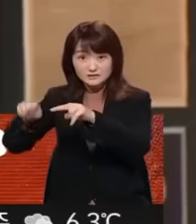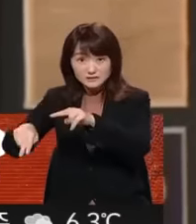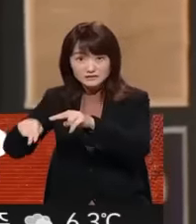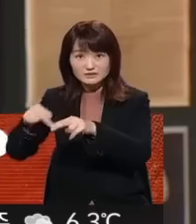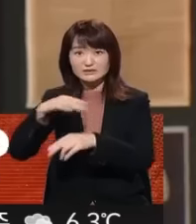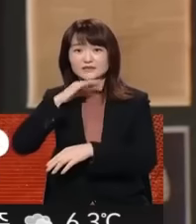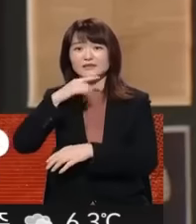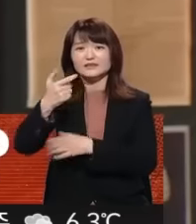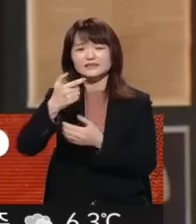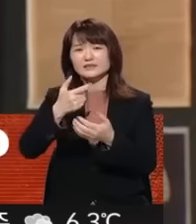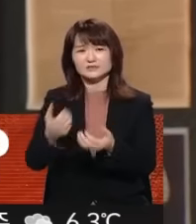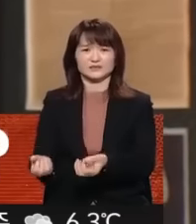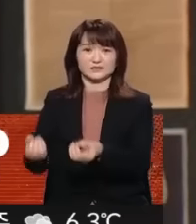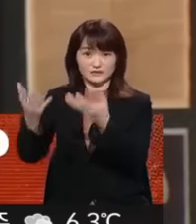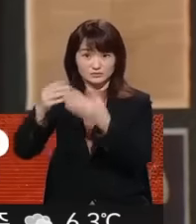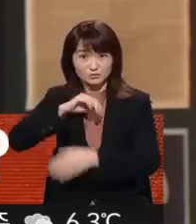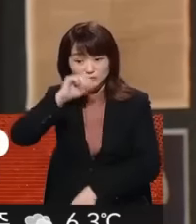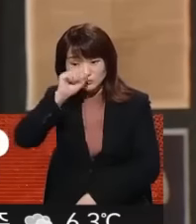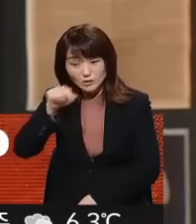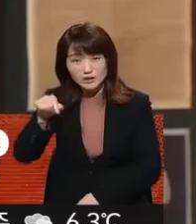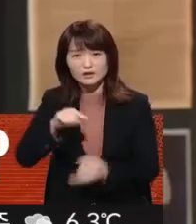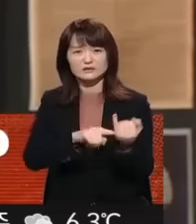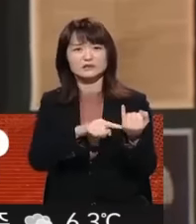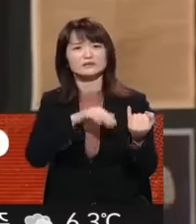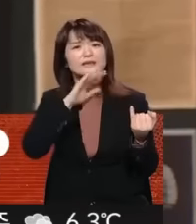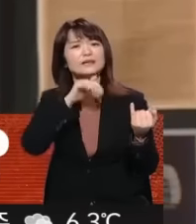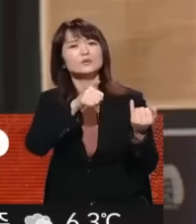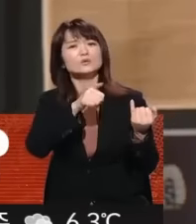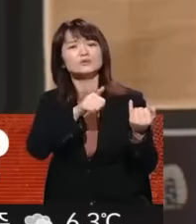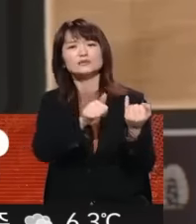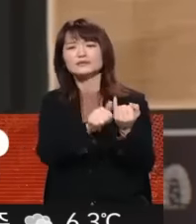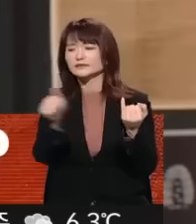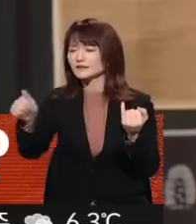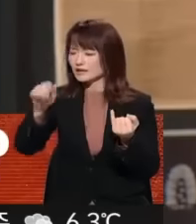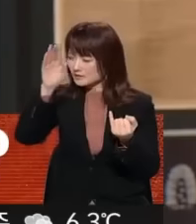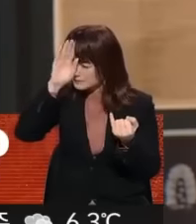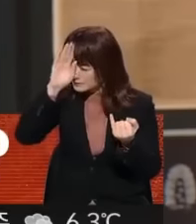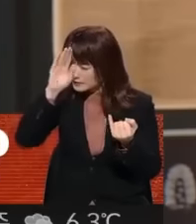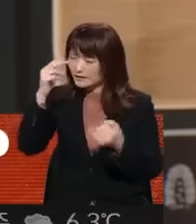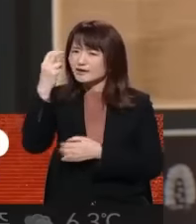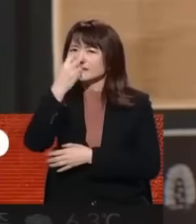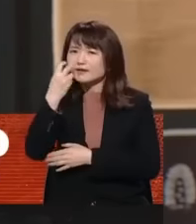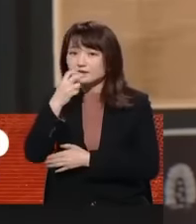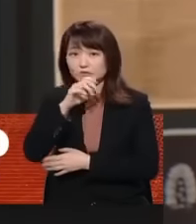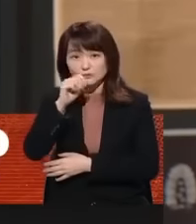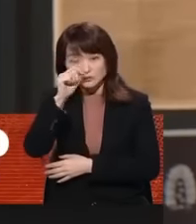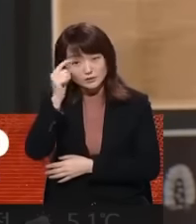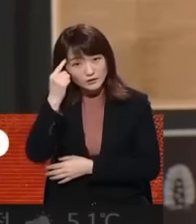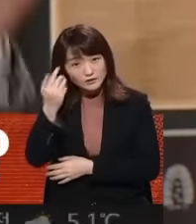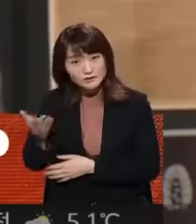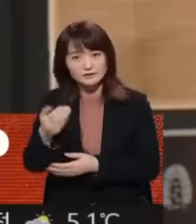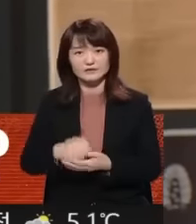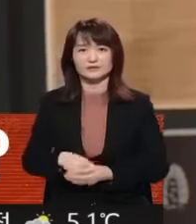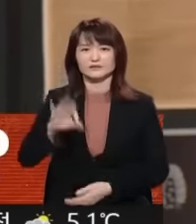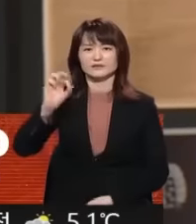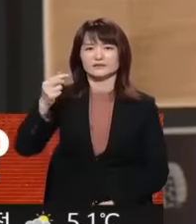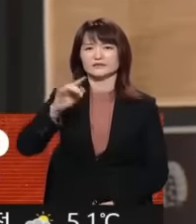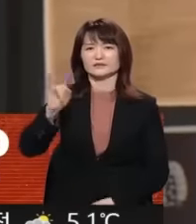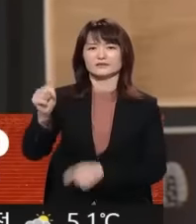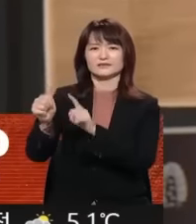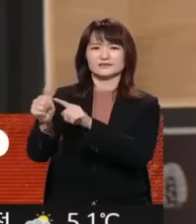환갑잔치 치러 줘야 돼 그래도 좋아 너 50주래네 남편 병수 말 들어야 할지도 모르는데 그래도 좋아 아이고 은배